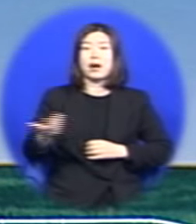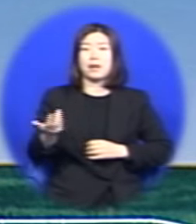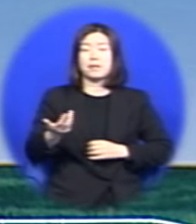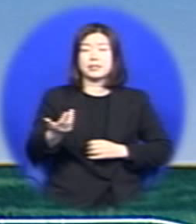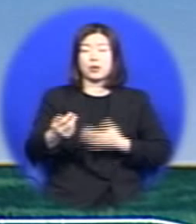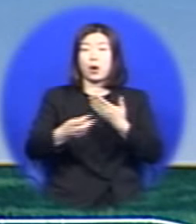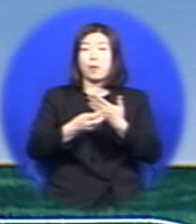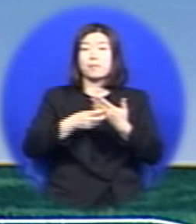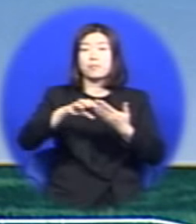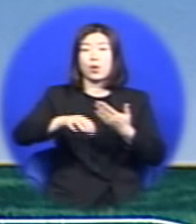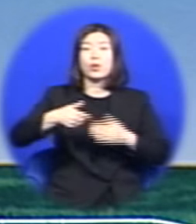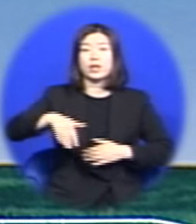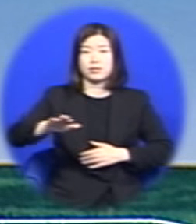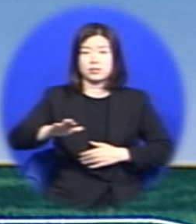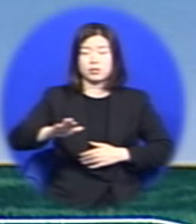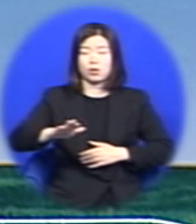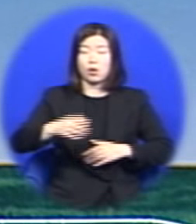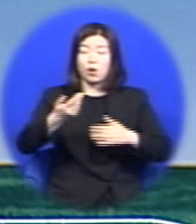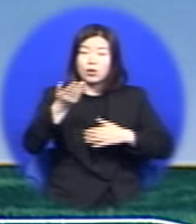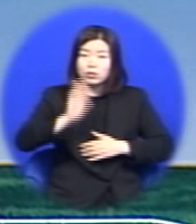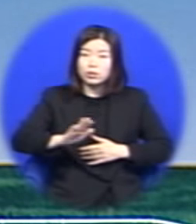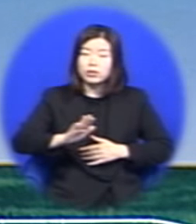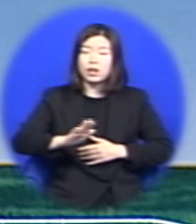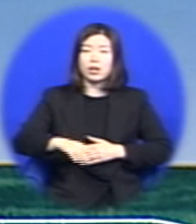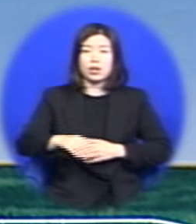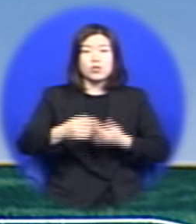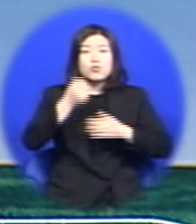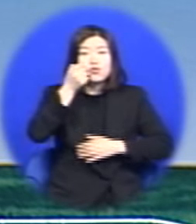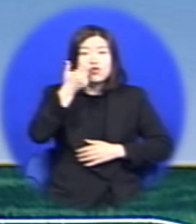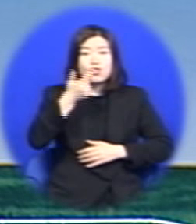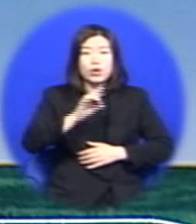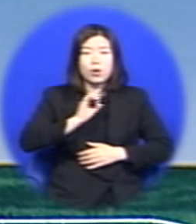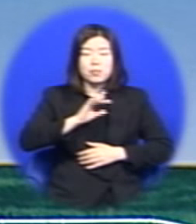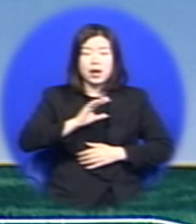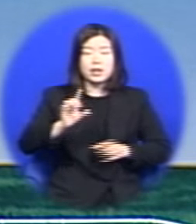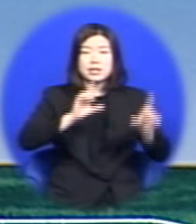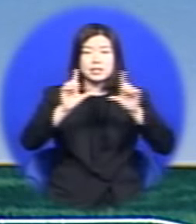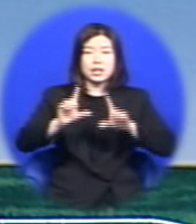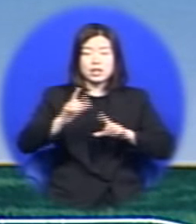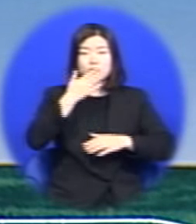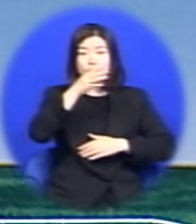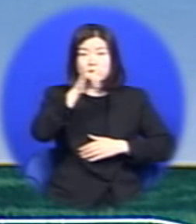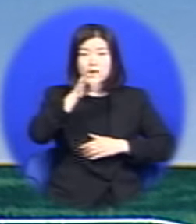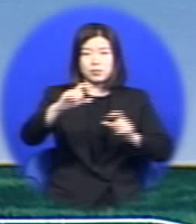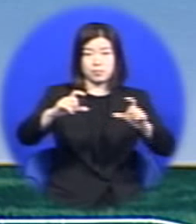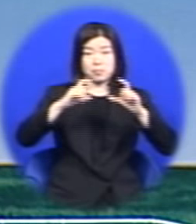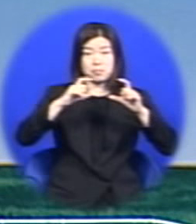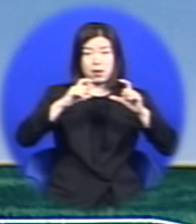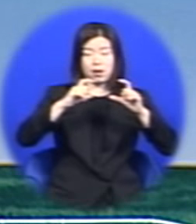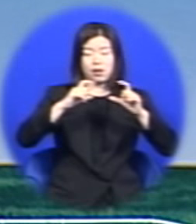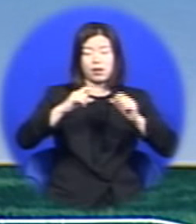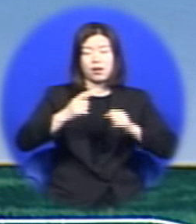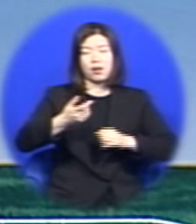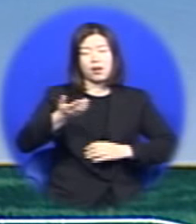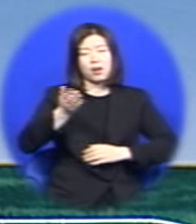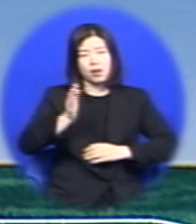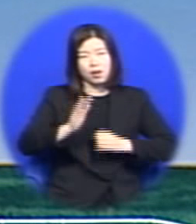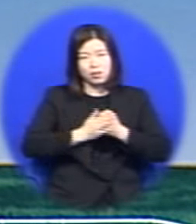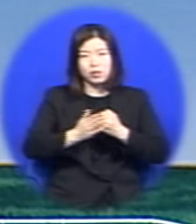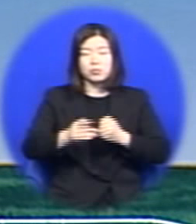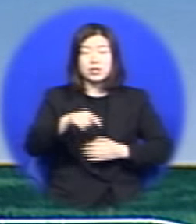의사가 6개월밖에 더 살 수 없다는 진단을 내렸어요. 그 목사님이 얼마나